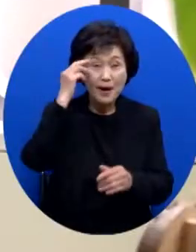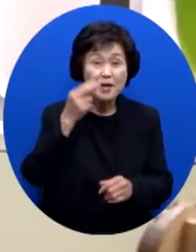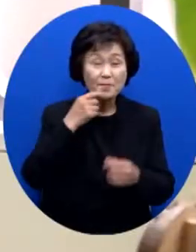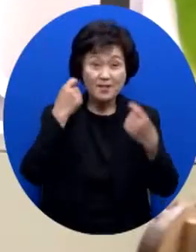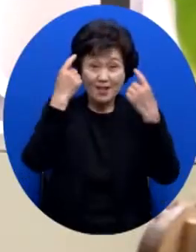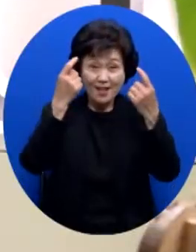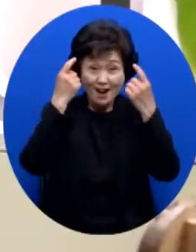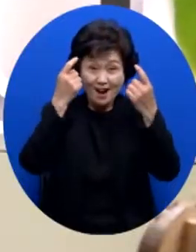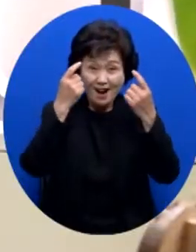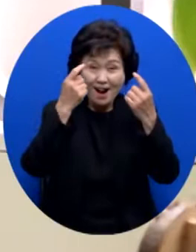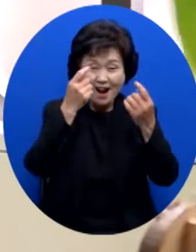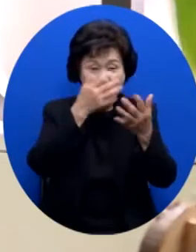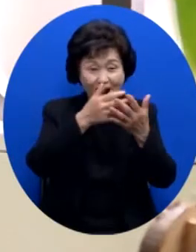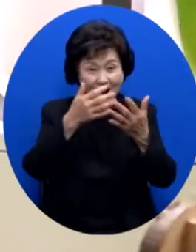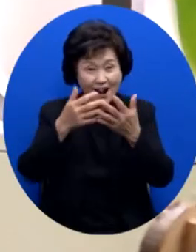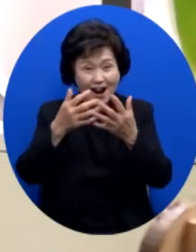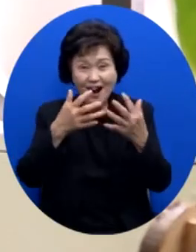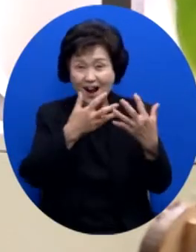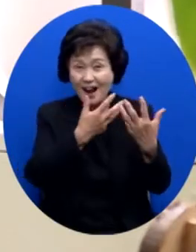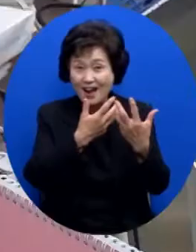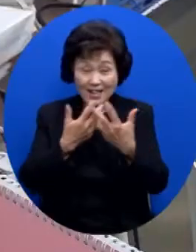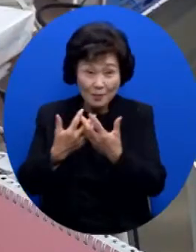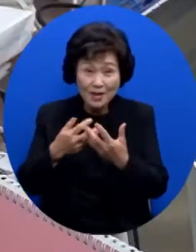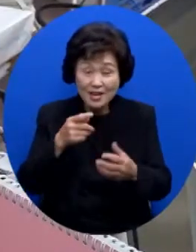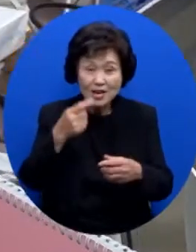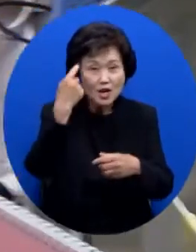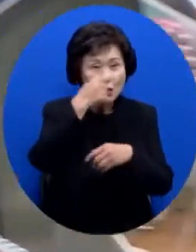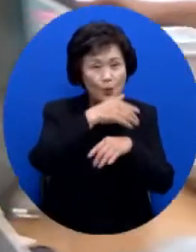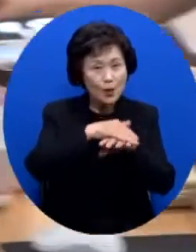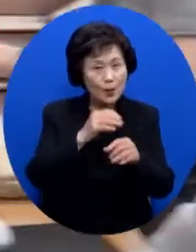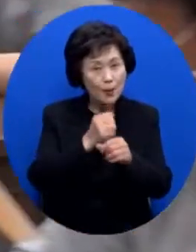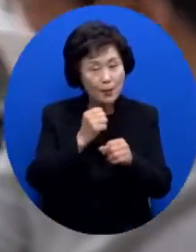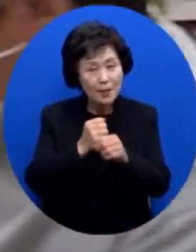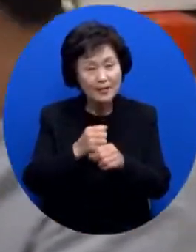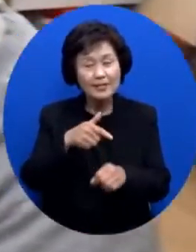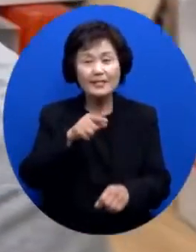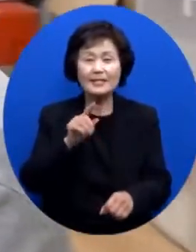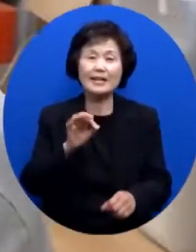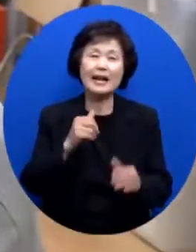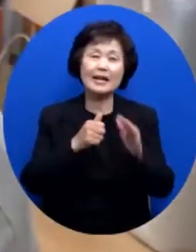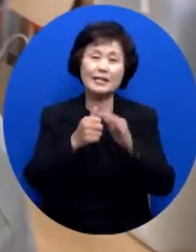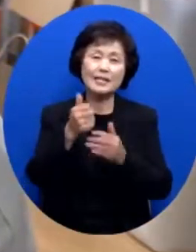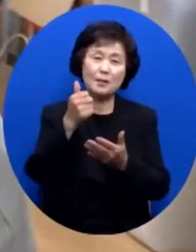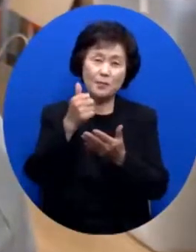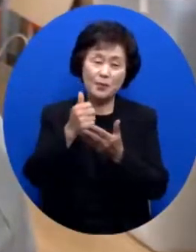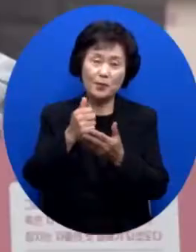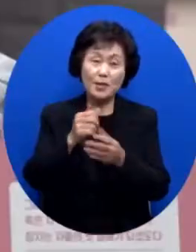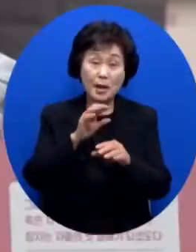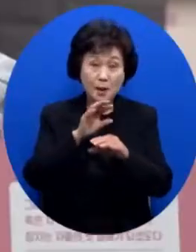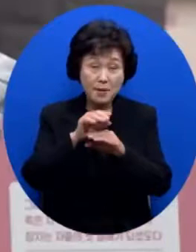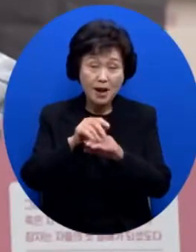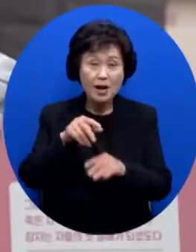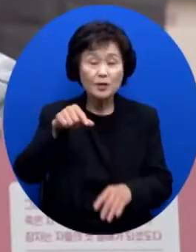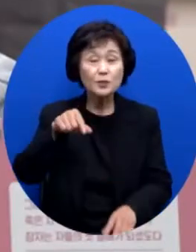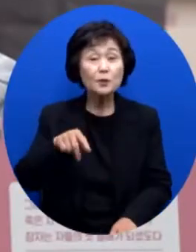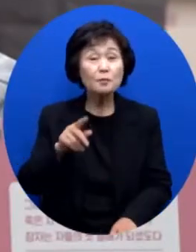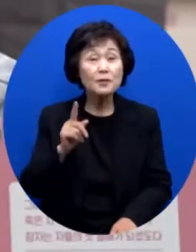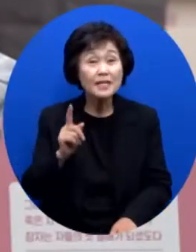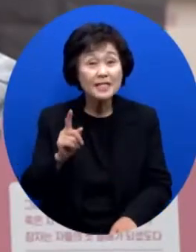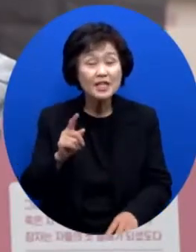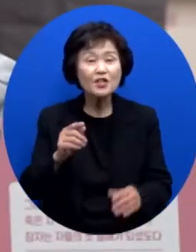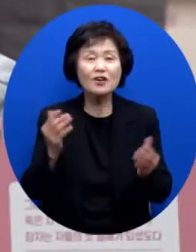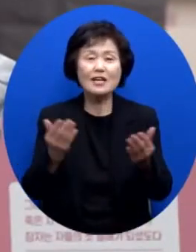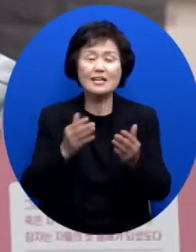가득합니다. 이지트립을 기획하고 제작하는 모아스토리 강민기 대표는 방송 PD로 일하면서 장애인의